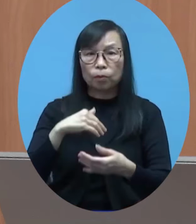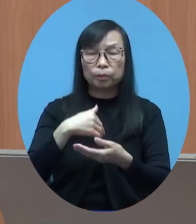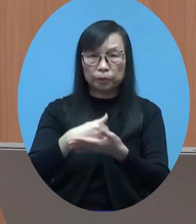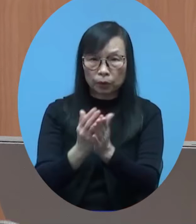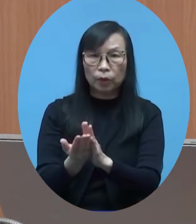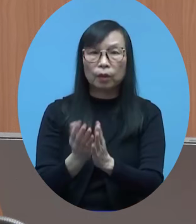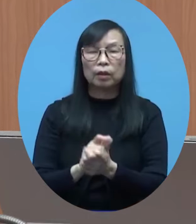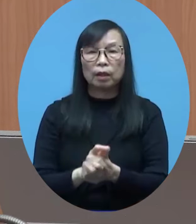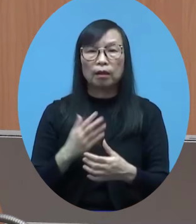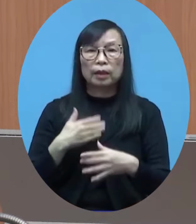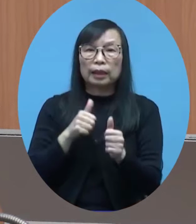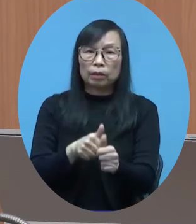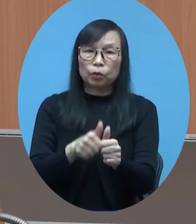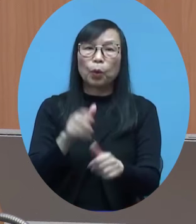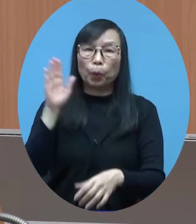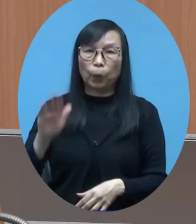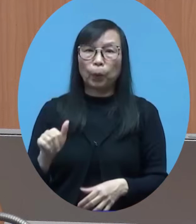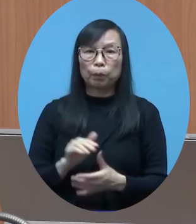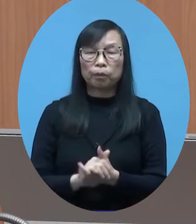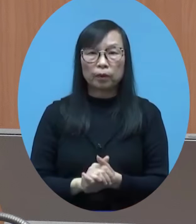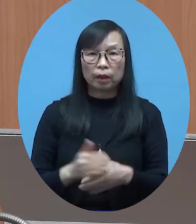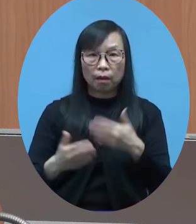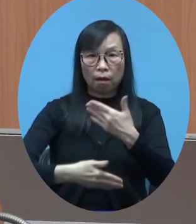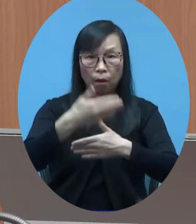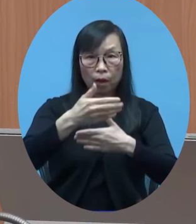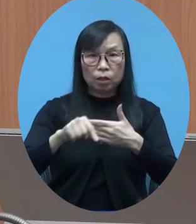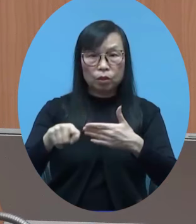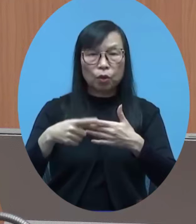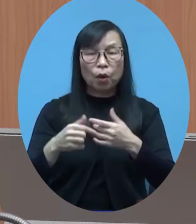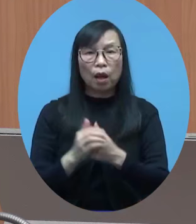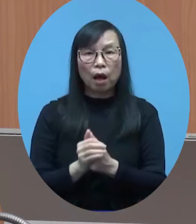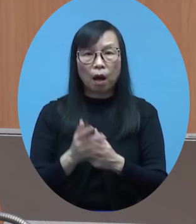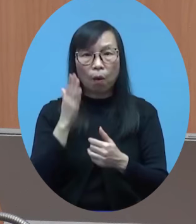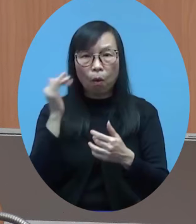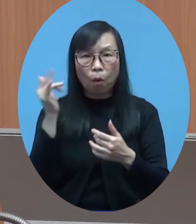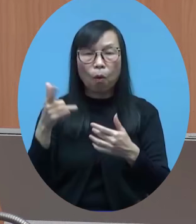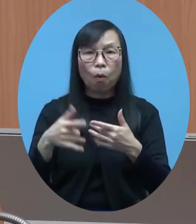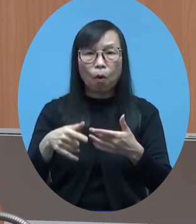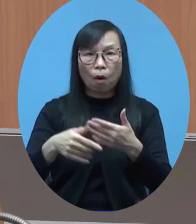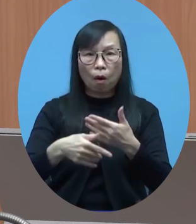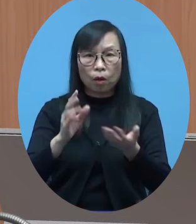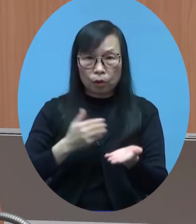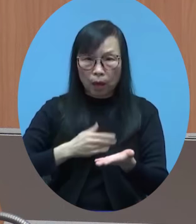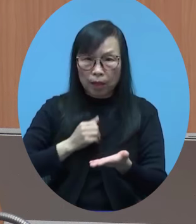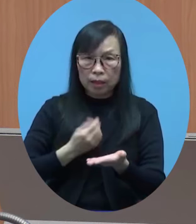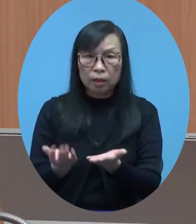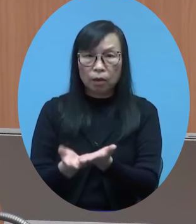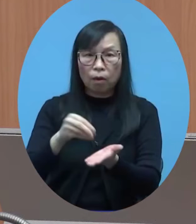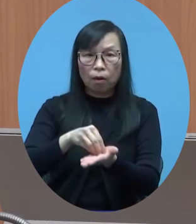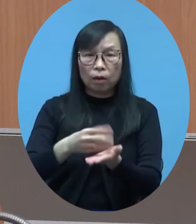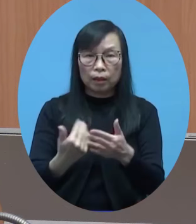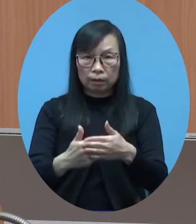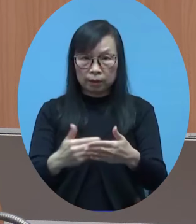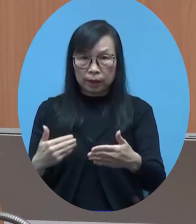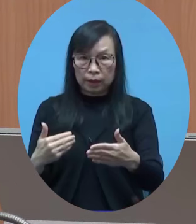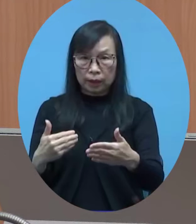嚇，我哋都會跟進嘅。咁榮瑞樓個初步陽性嘅個案就係同應該係之前